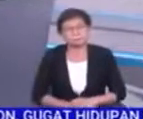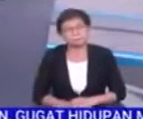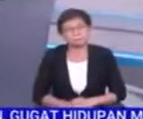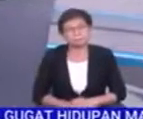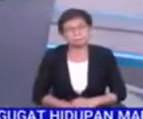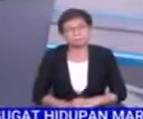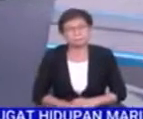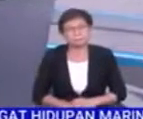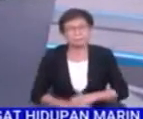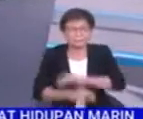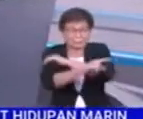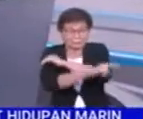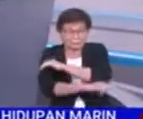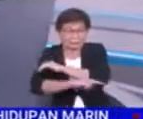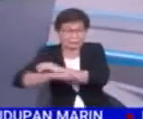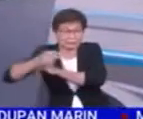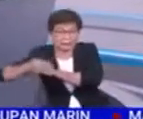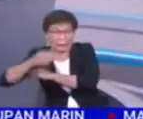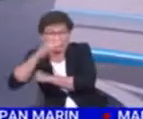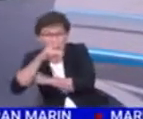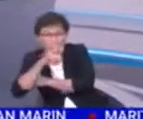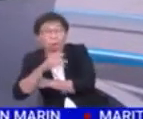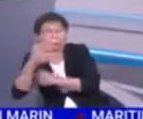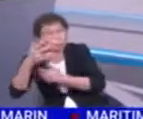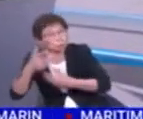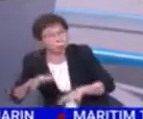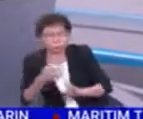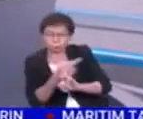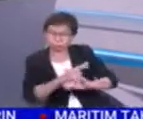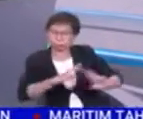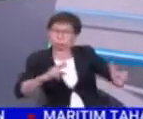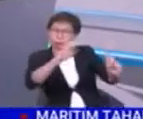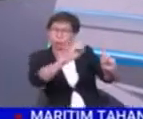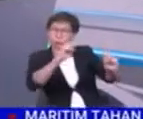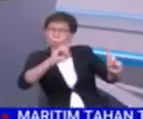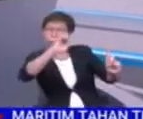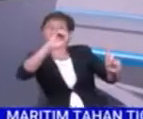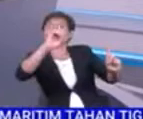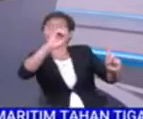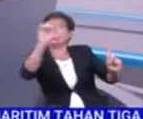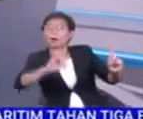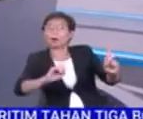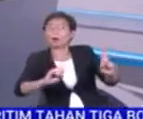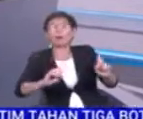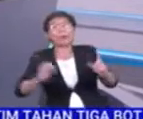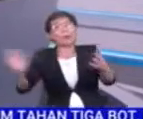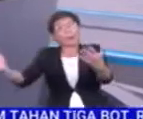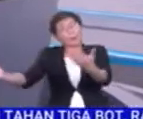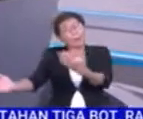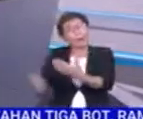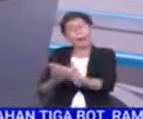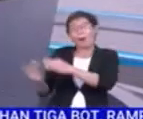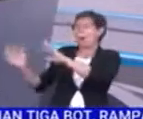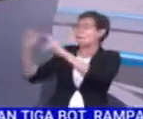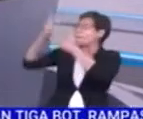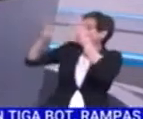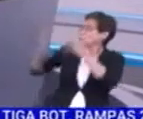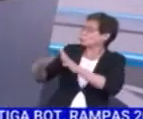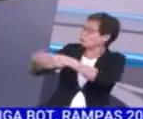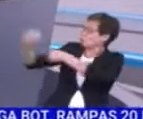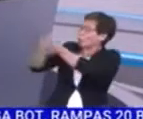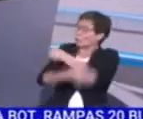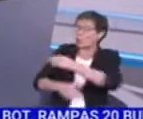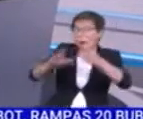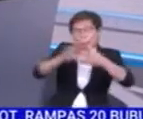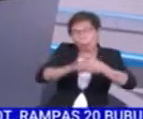Saudara Negeri bersejarah belaka di FarmVille sudah bersedia sepenuhnya untuk kembali terima pelancu asing dan untuk perinciannya